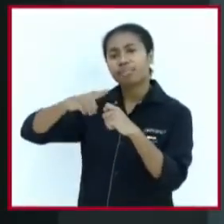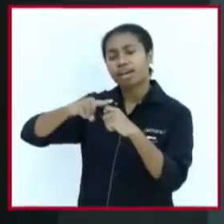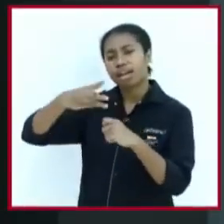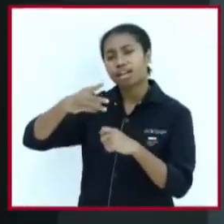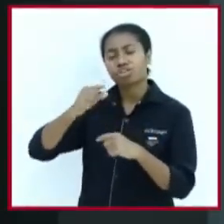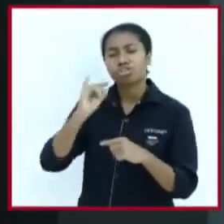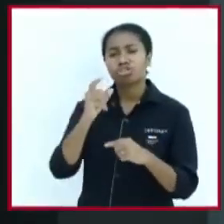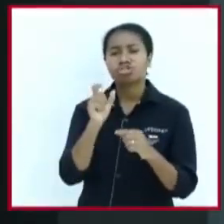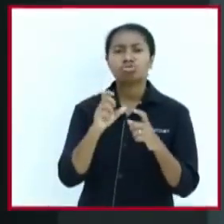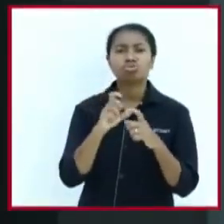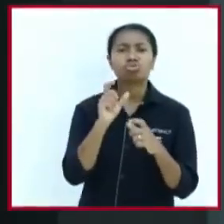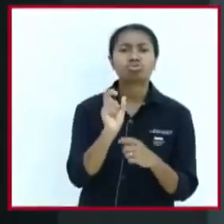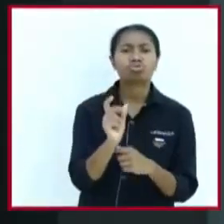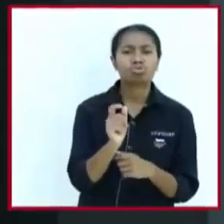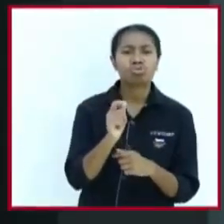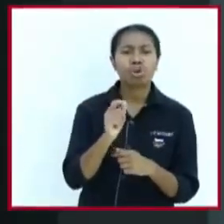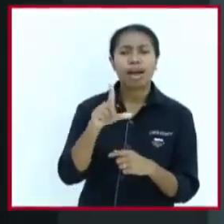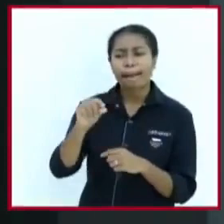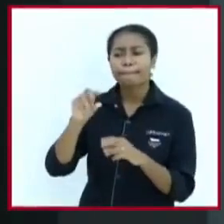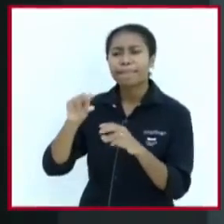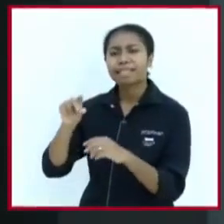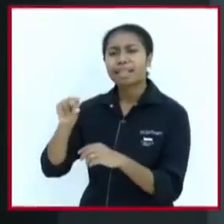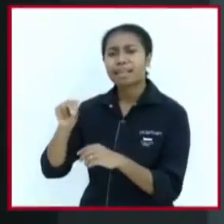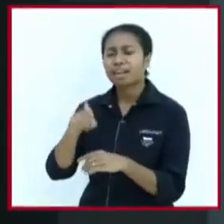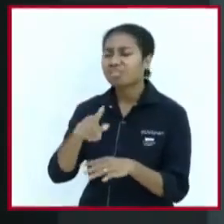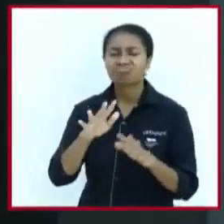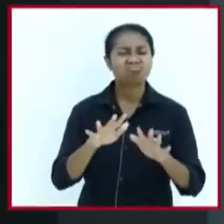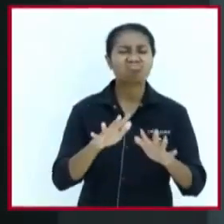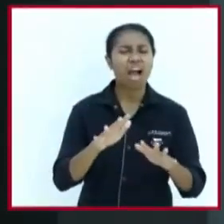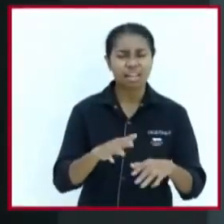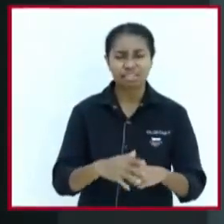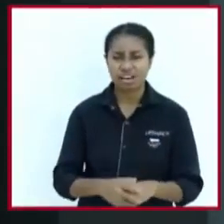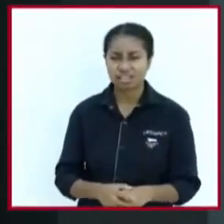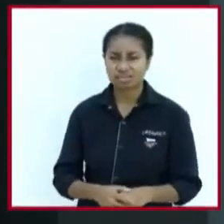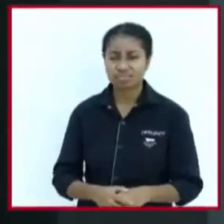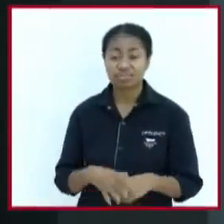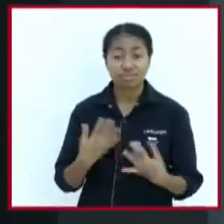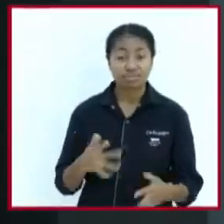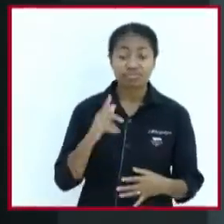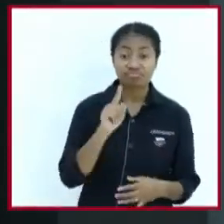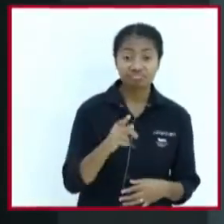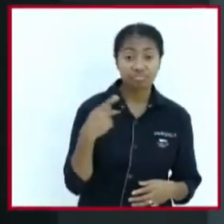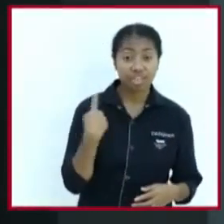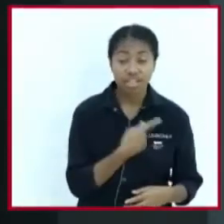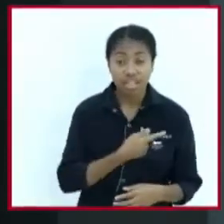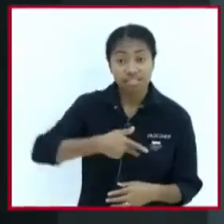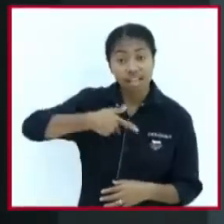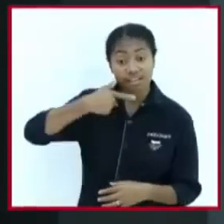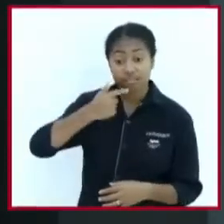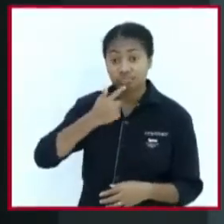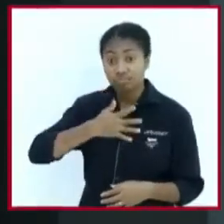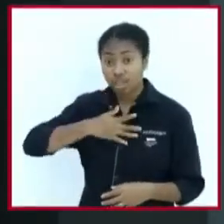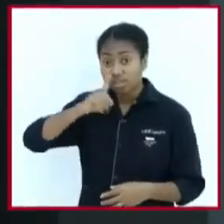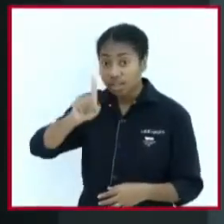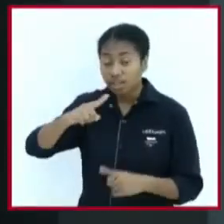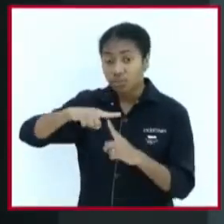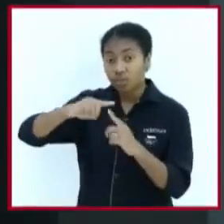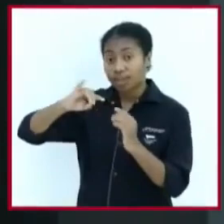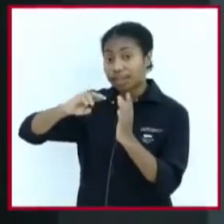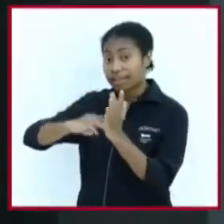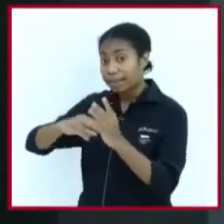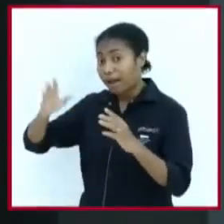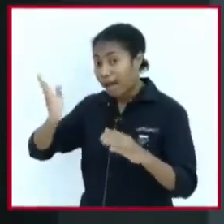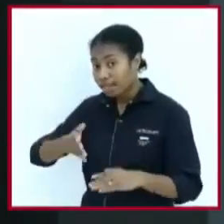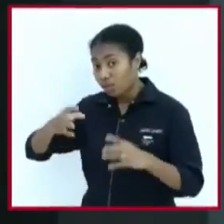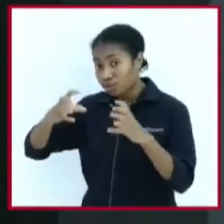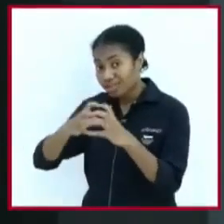tidak maju-maju karena kepiting telur banyak Hai kamu kita sadar kita satu tim mestinya